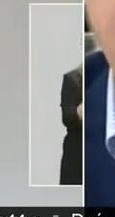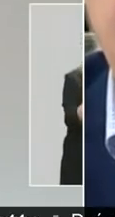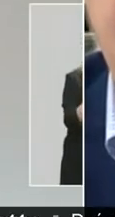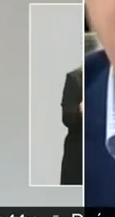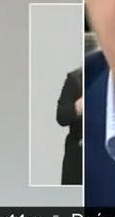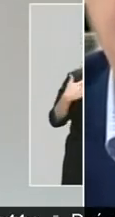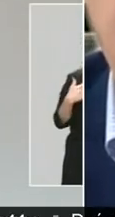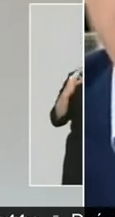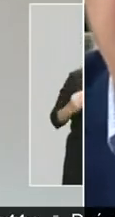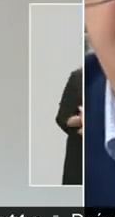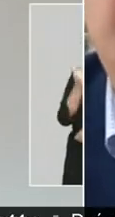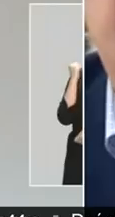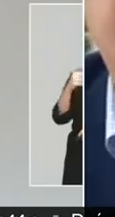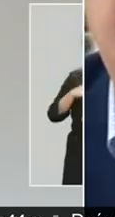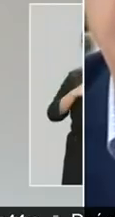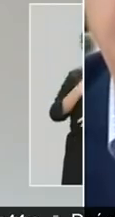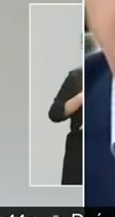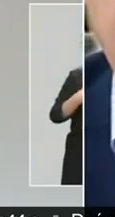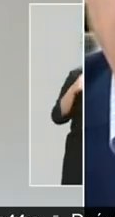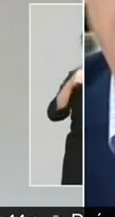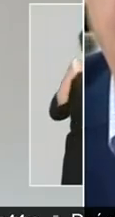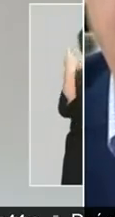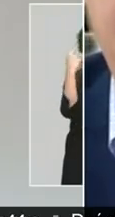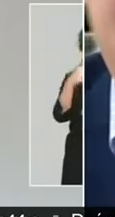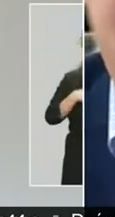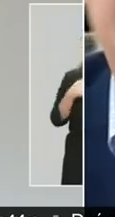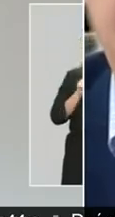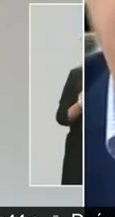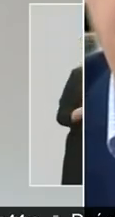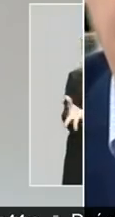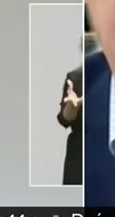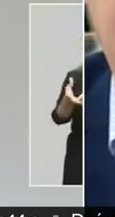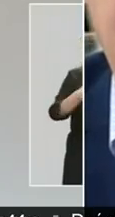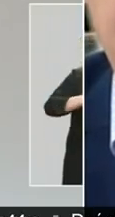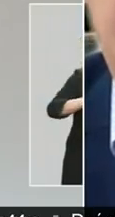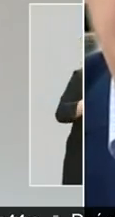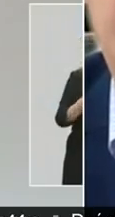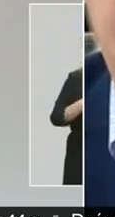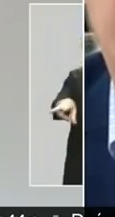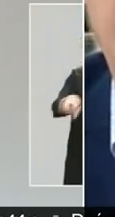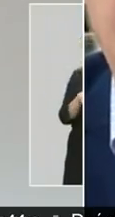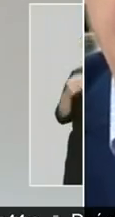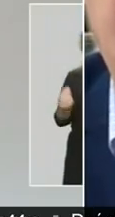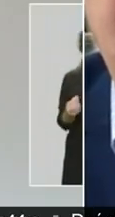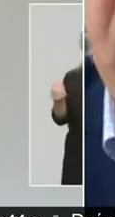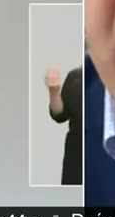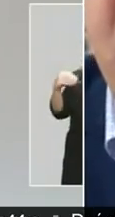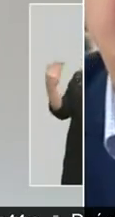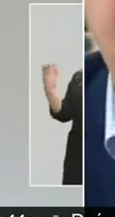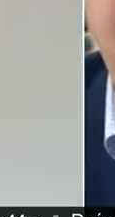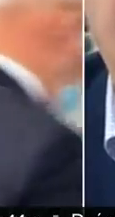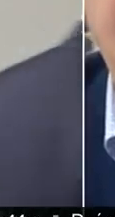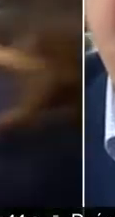le cas contact, effectivement. Mais l'ordonnance en particulier. Il faut quand même signaler qu'on a, et le ministre l'a souligné, une moindre